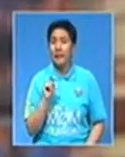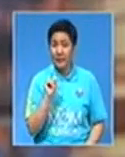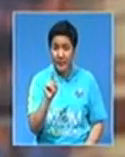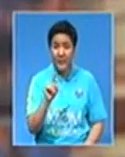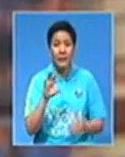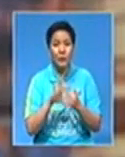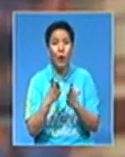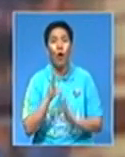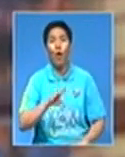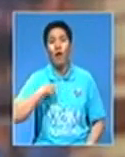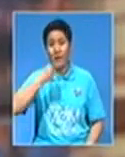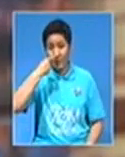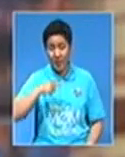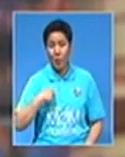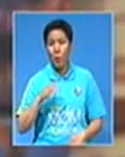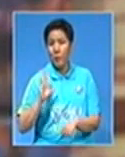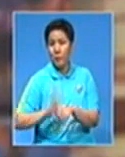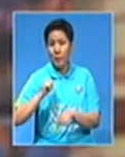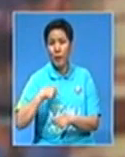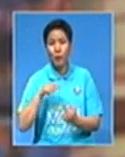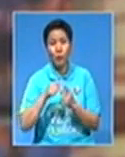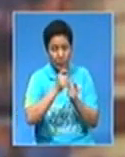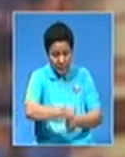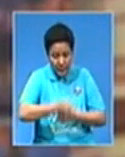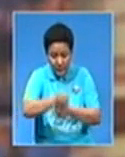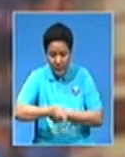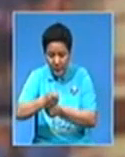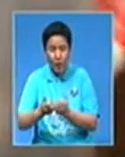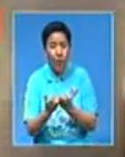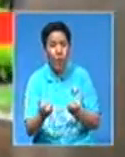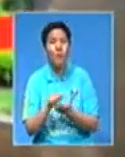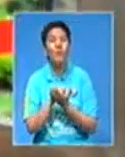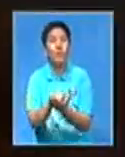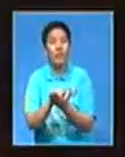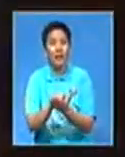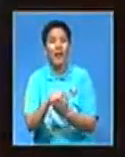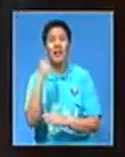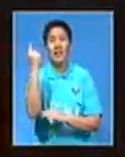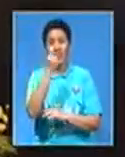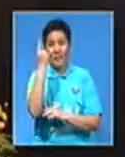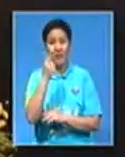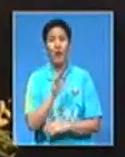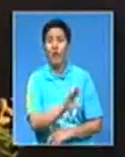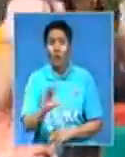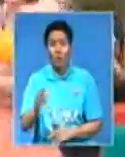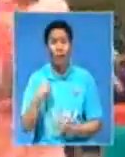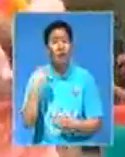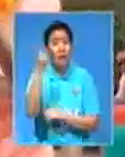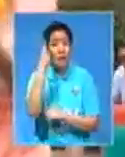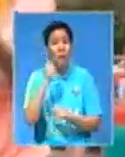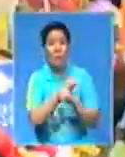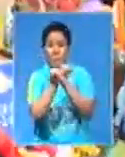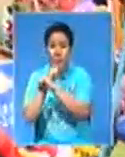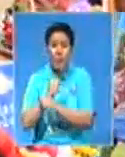ของศักยภาพของประเทศนะครับในเรื่องด้านการเกษตรและสินค้าการเกษตรและบริการการท่องเที่ยวการท่องเที่ยวเชิงอนุ